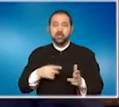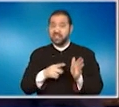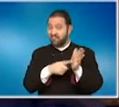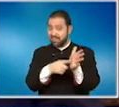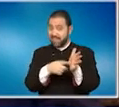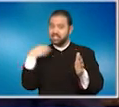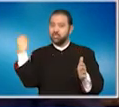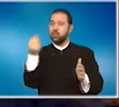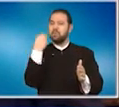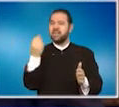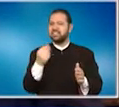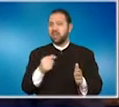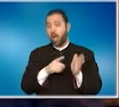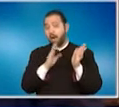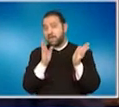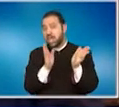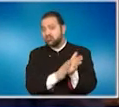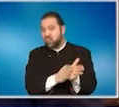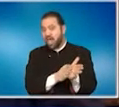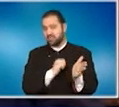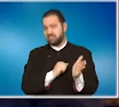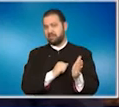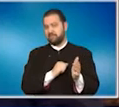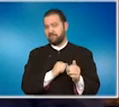Dumnezeu apreciază și